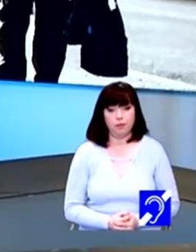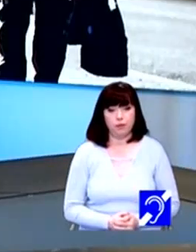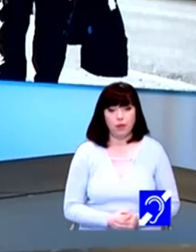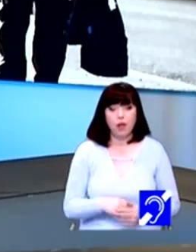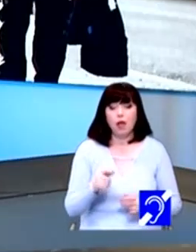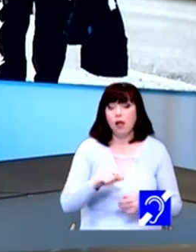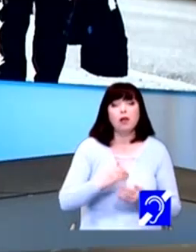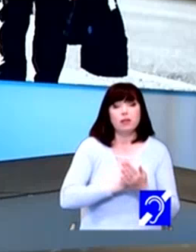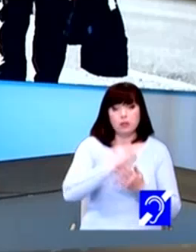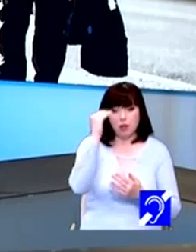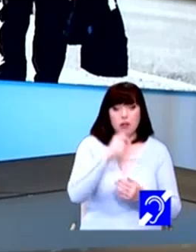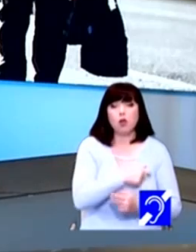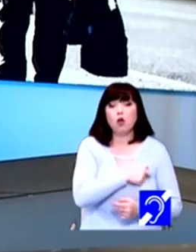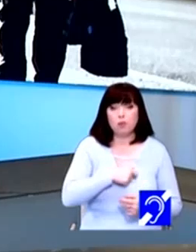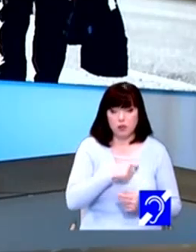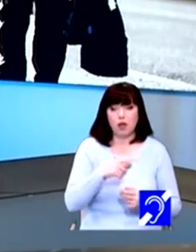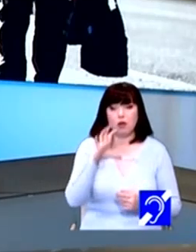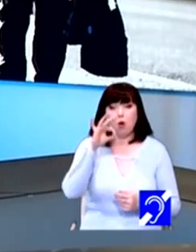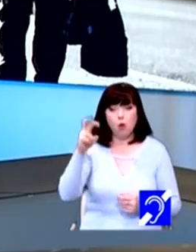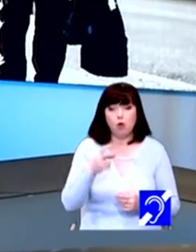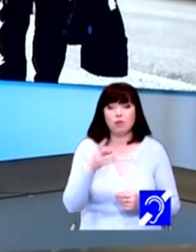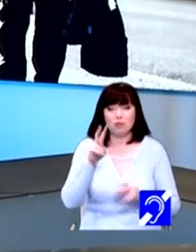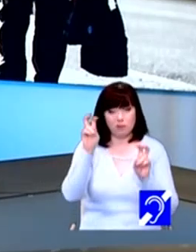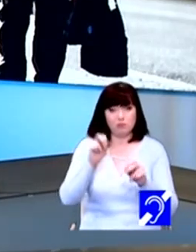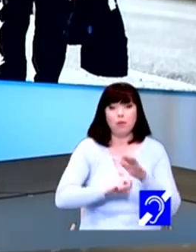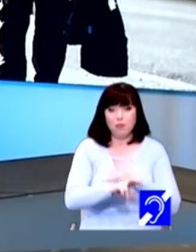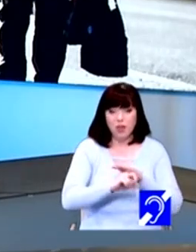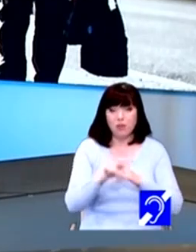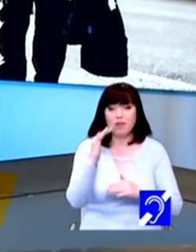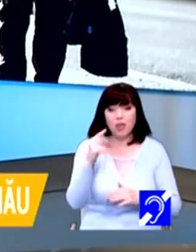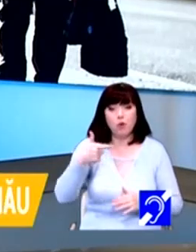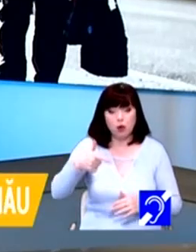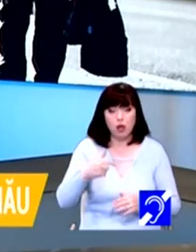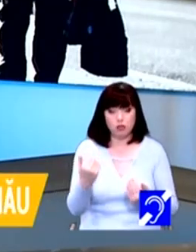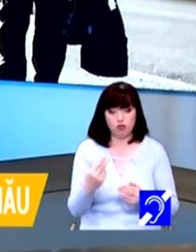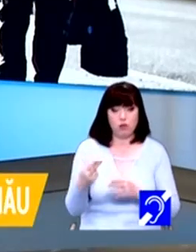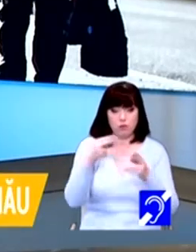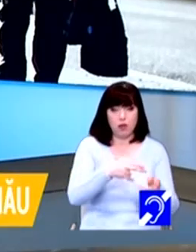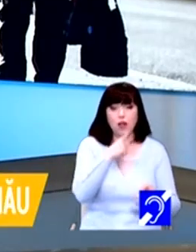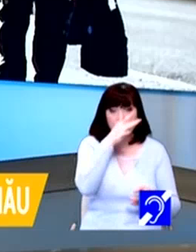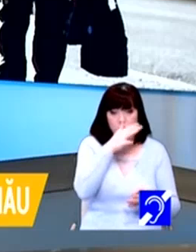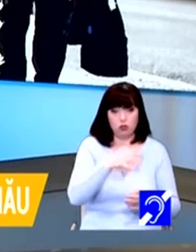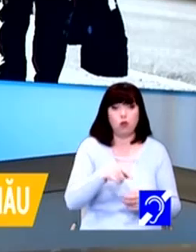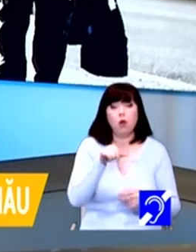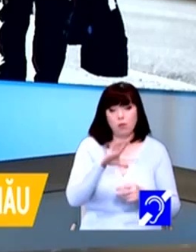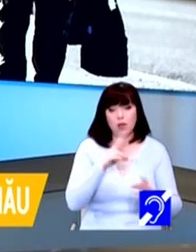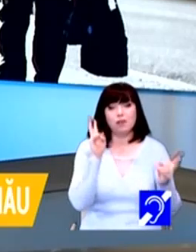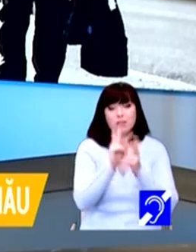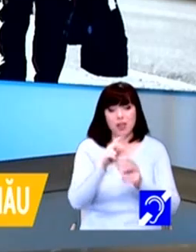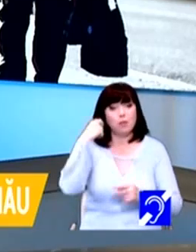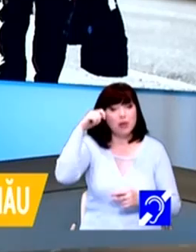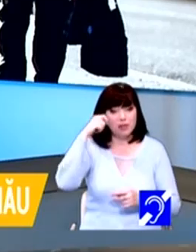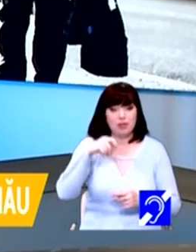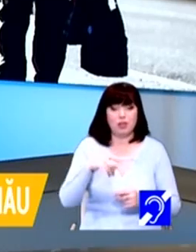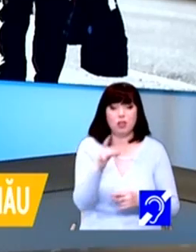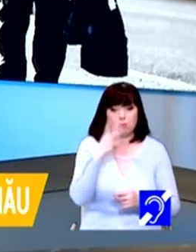Înaltul comisar al Națiunilor Unite pentru Refugiați, Filippo Grandi, se află într-o vizită de lucru la Chișinău. Oficialul a avut o întrevedere cu